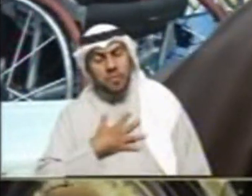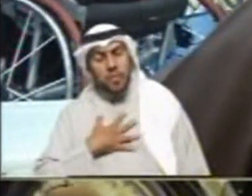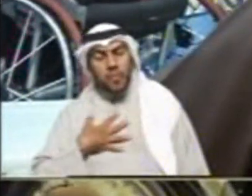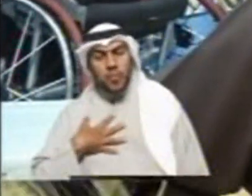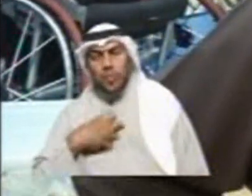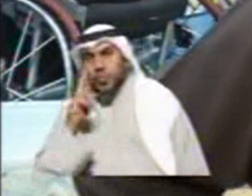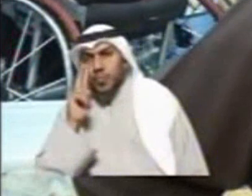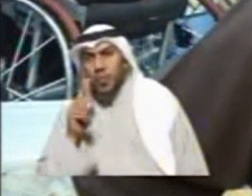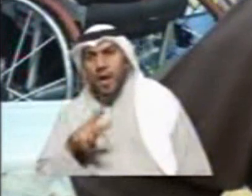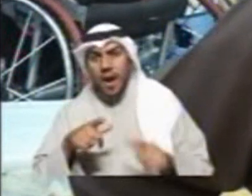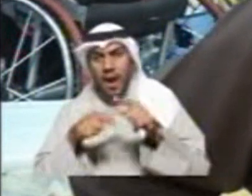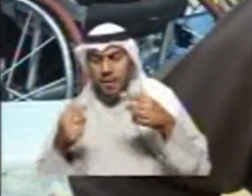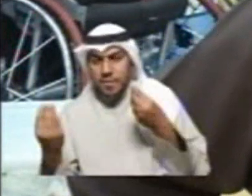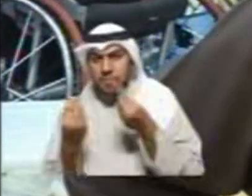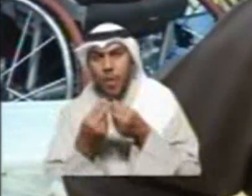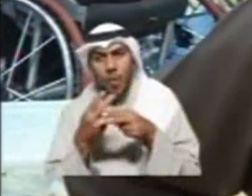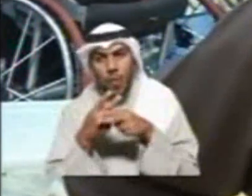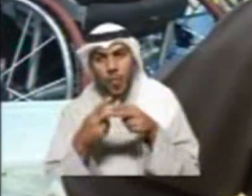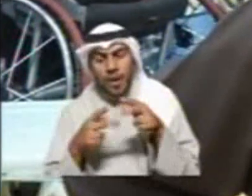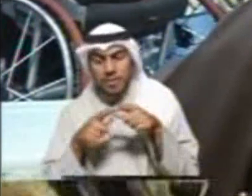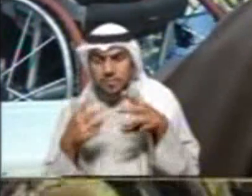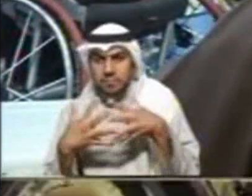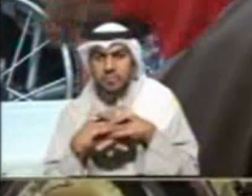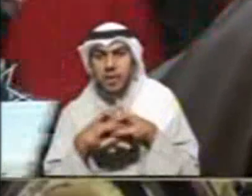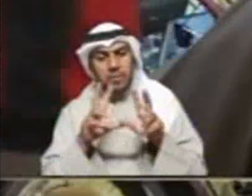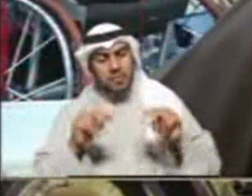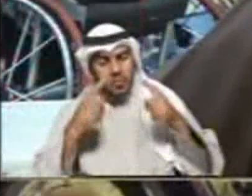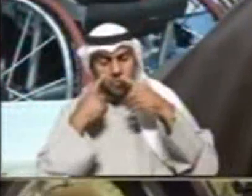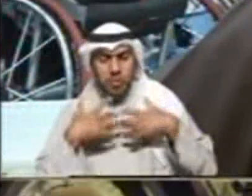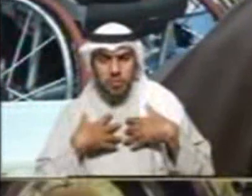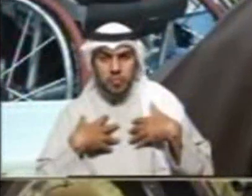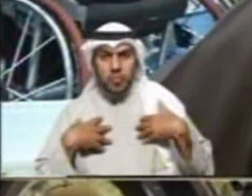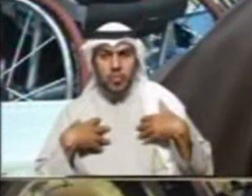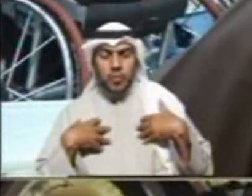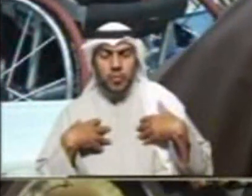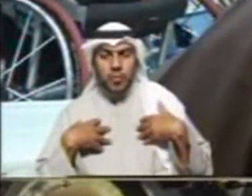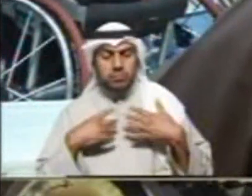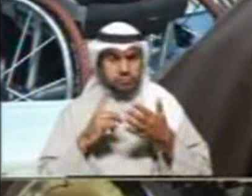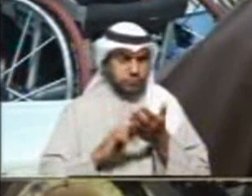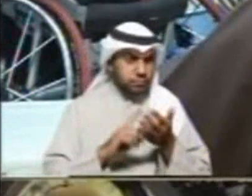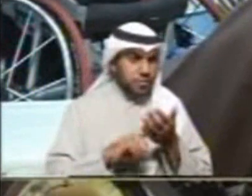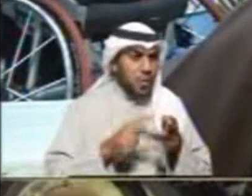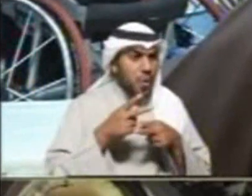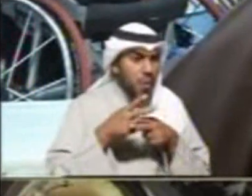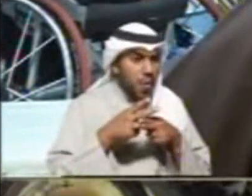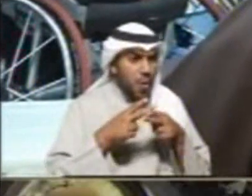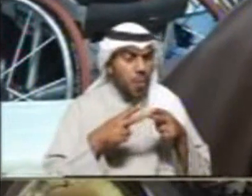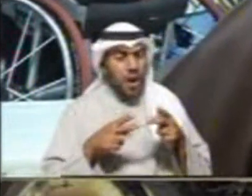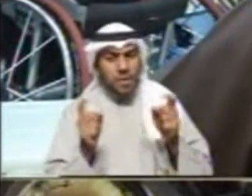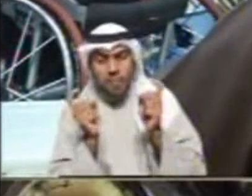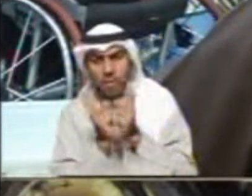إحنا بدولة الكويت، هذا التجمع الخليجي بأشقائنا. طبعا المنتخب الكويت لعب